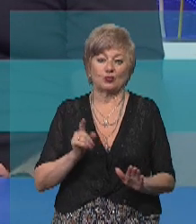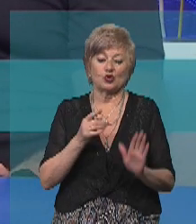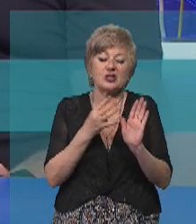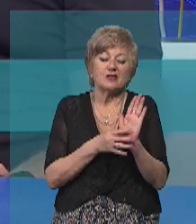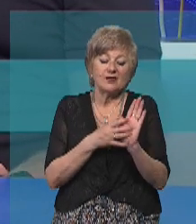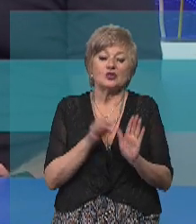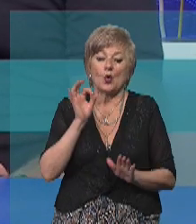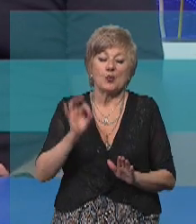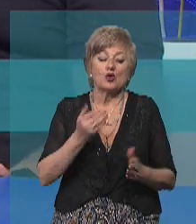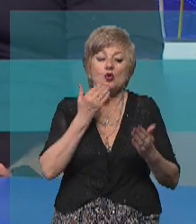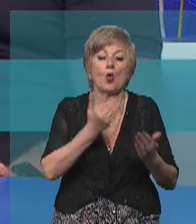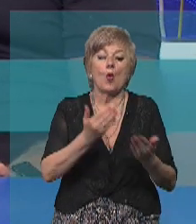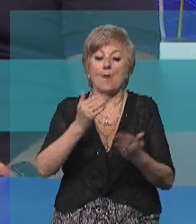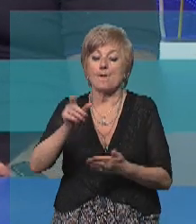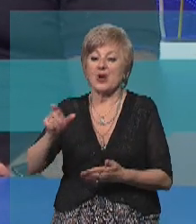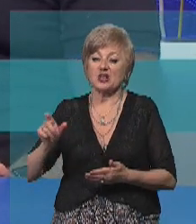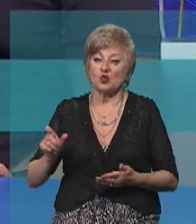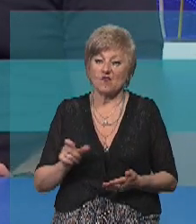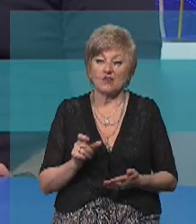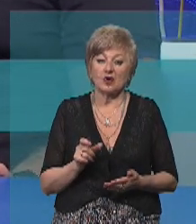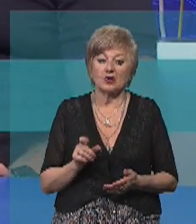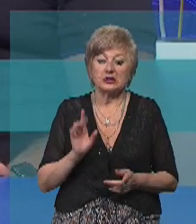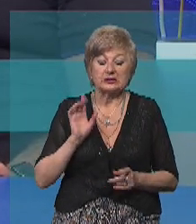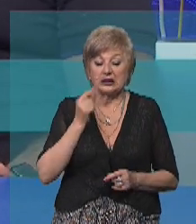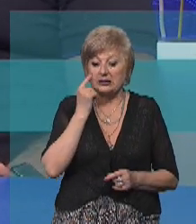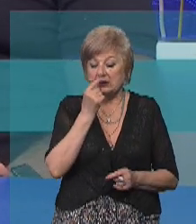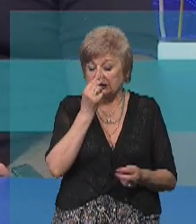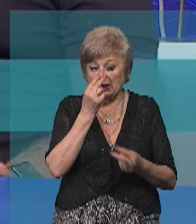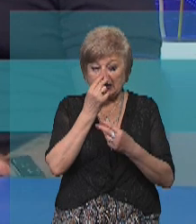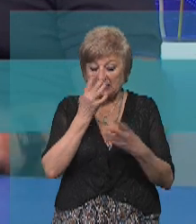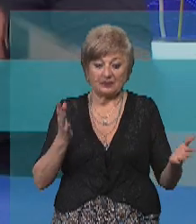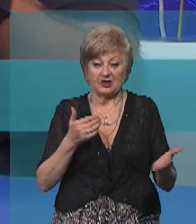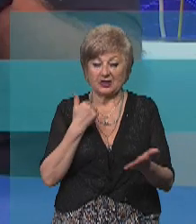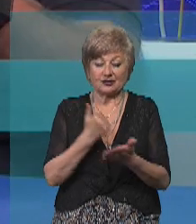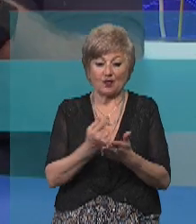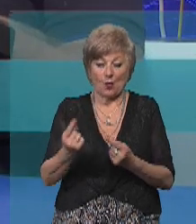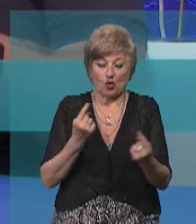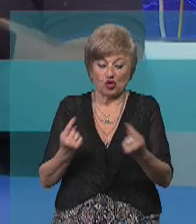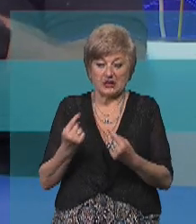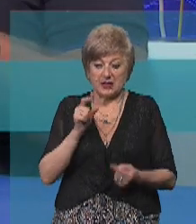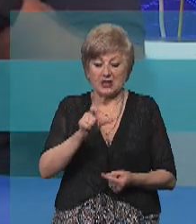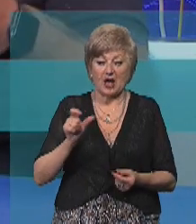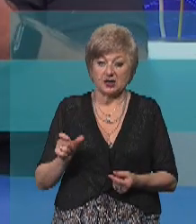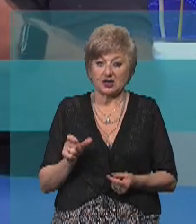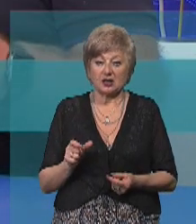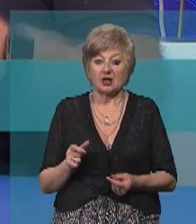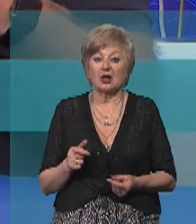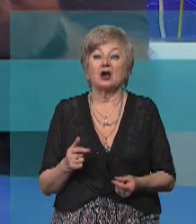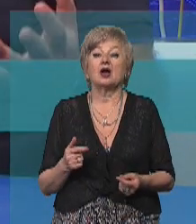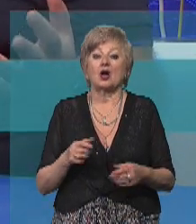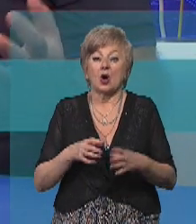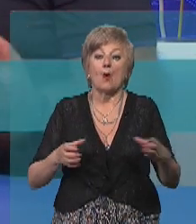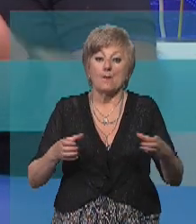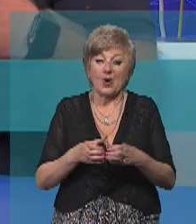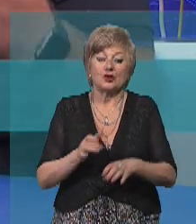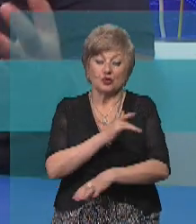90% опитуваних, вони в очі ніколи не бачили свого мажоритарника. Я зараз не кажу за список, так, партії